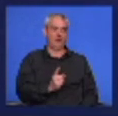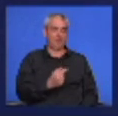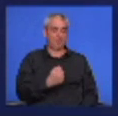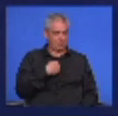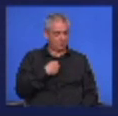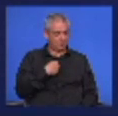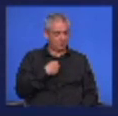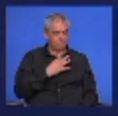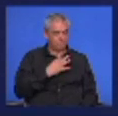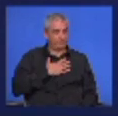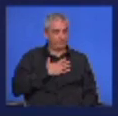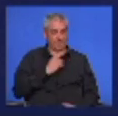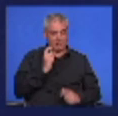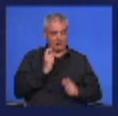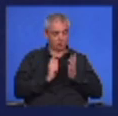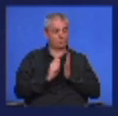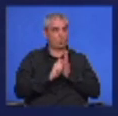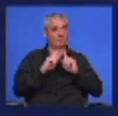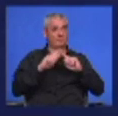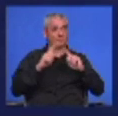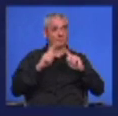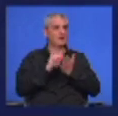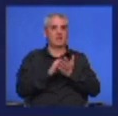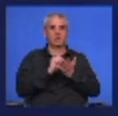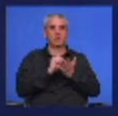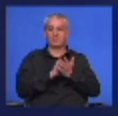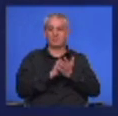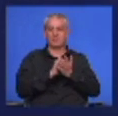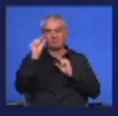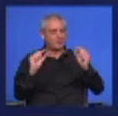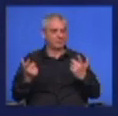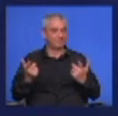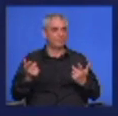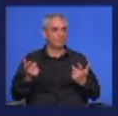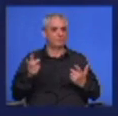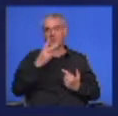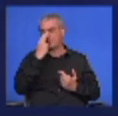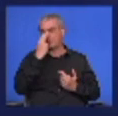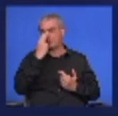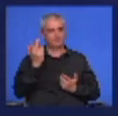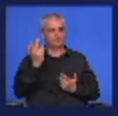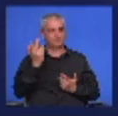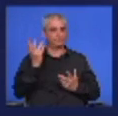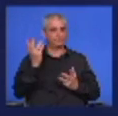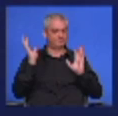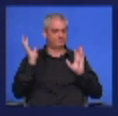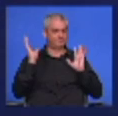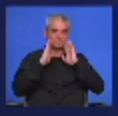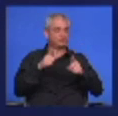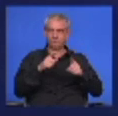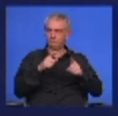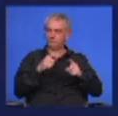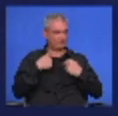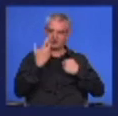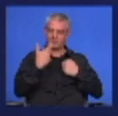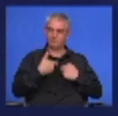בשבילי, האנשים שכותבים בכל מיני עיתונים קטנים ומנסים להשחיל עלינו את האג'נדות שלהם, אני לא סופרת